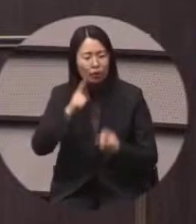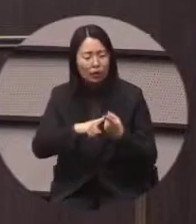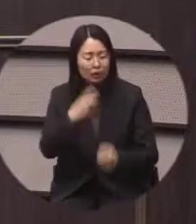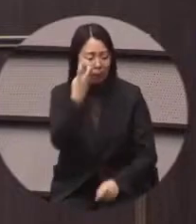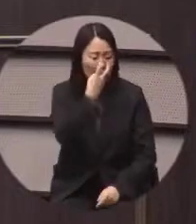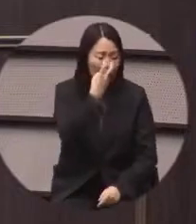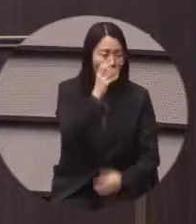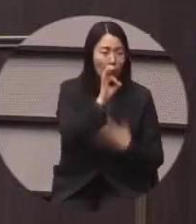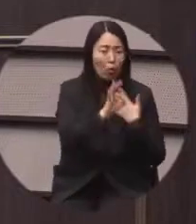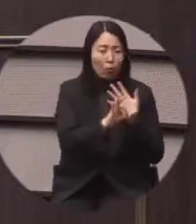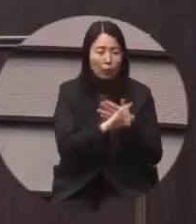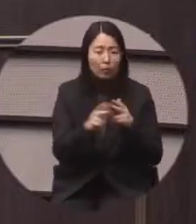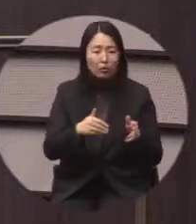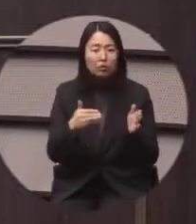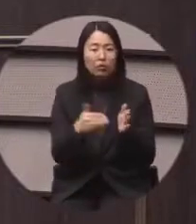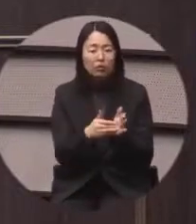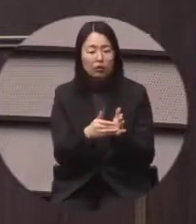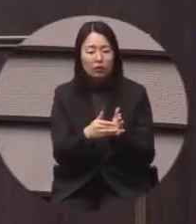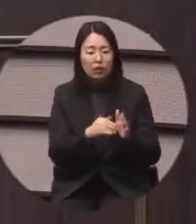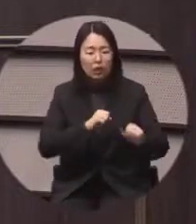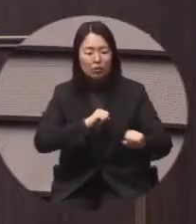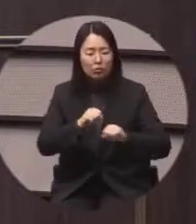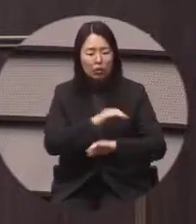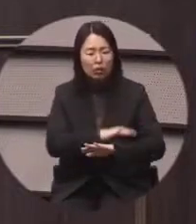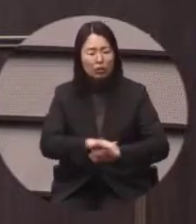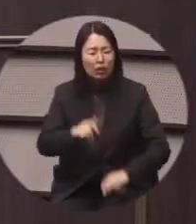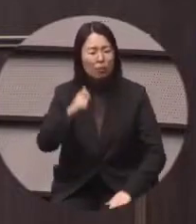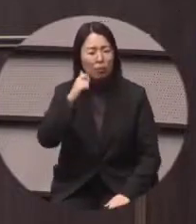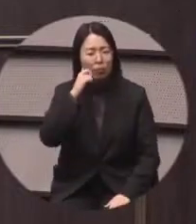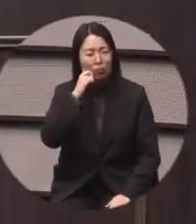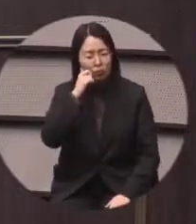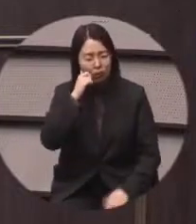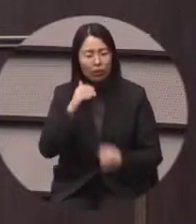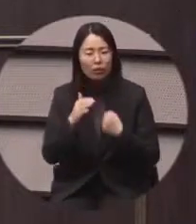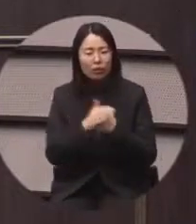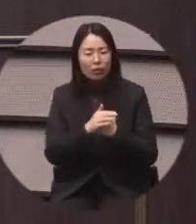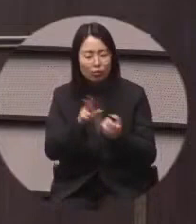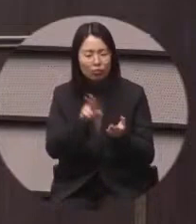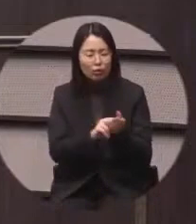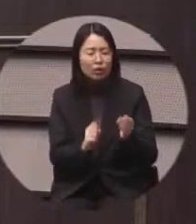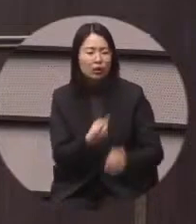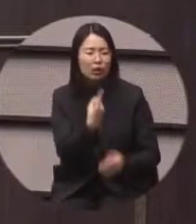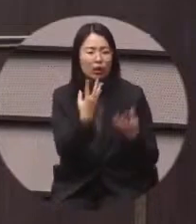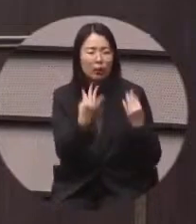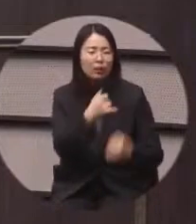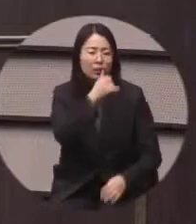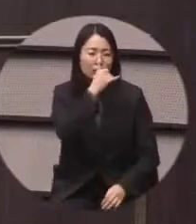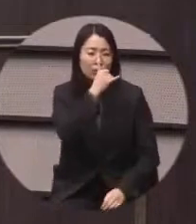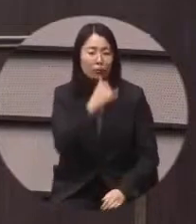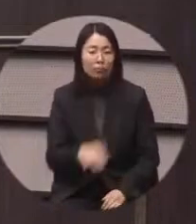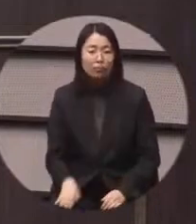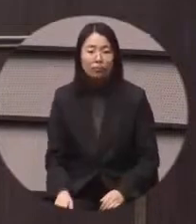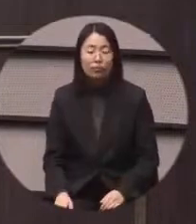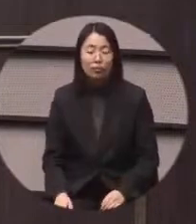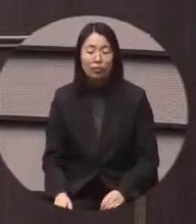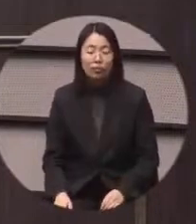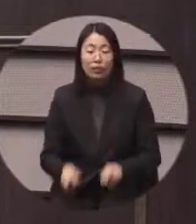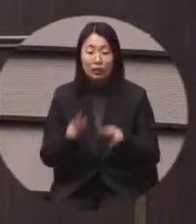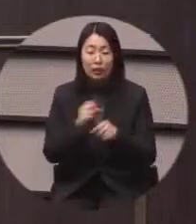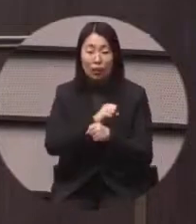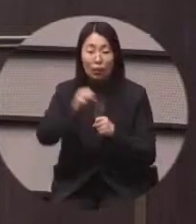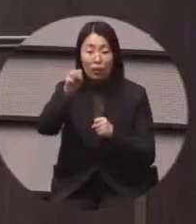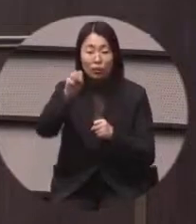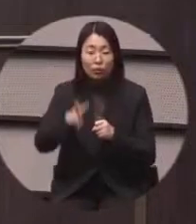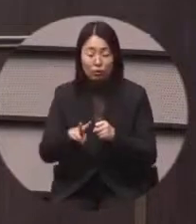의견 협의 과정 때문인 사례도 종종 있다고 알고 있습니다. 현재의 광주군지암 역세권 2단계